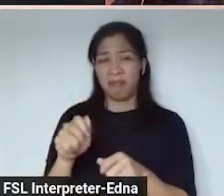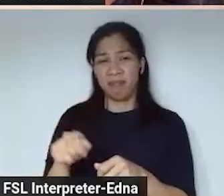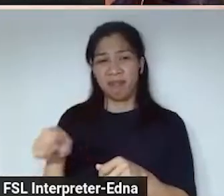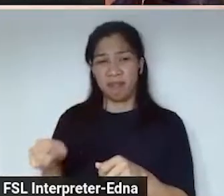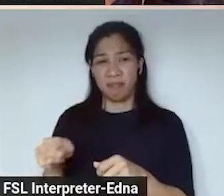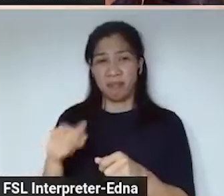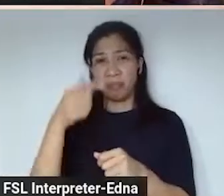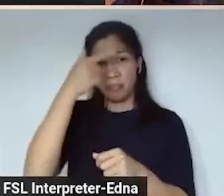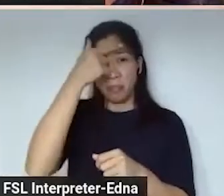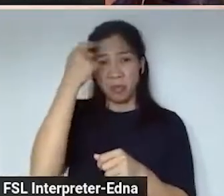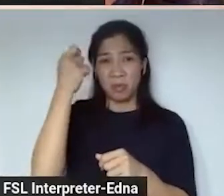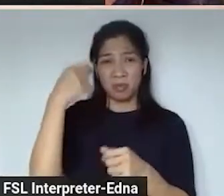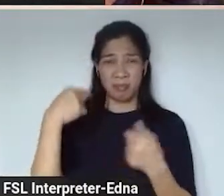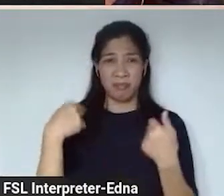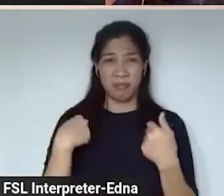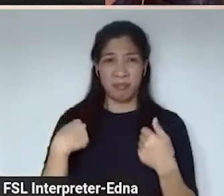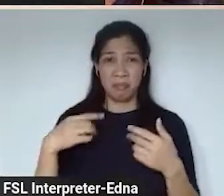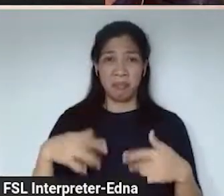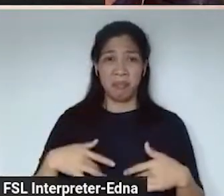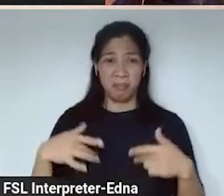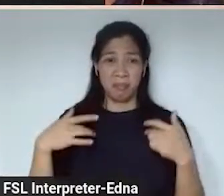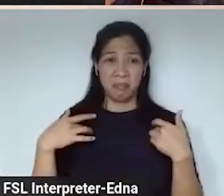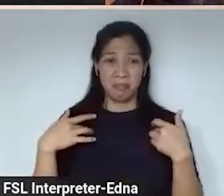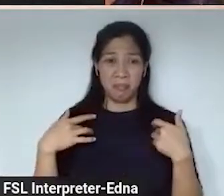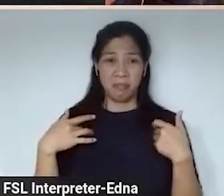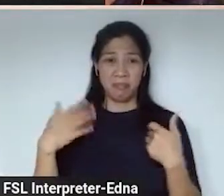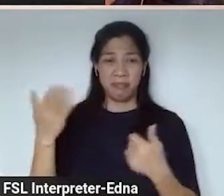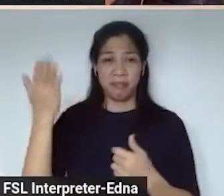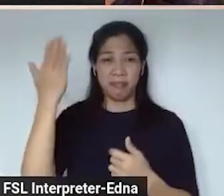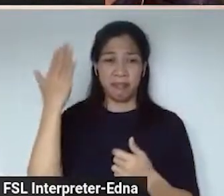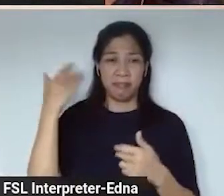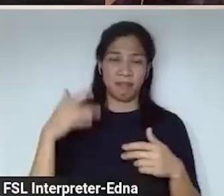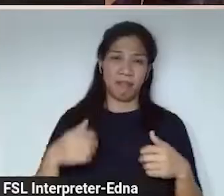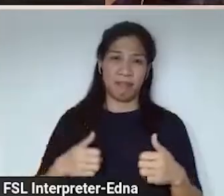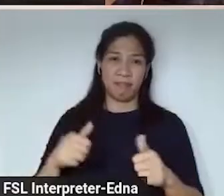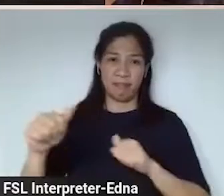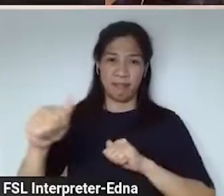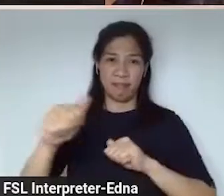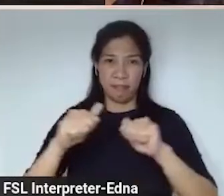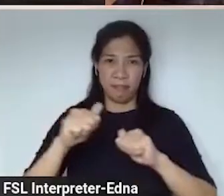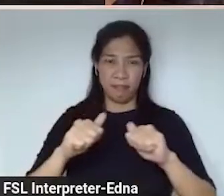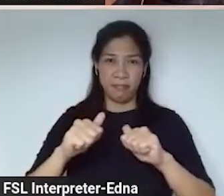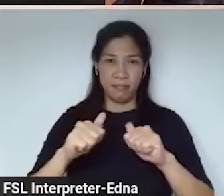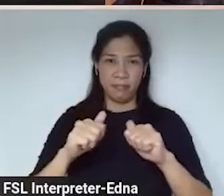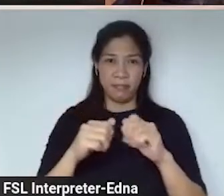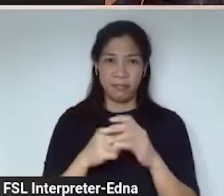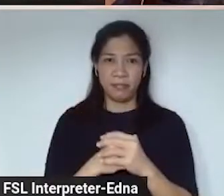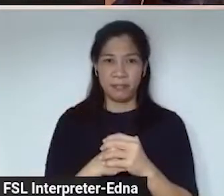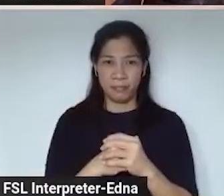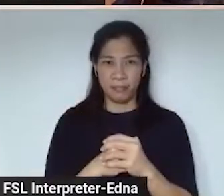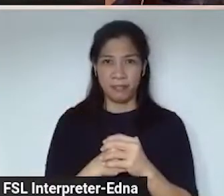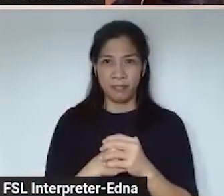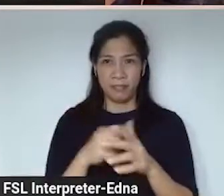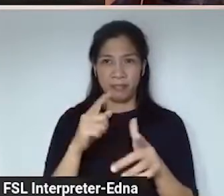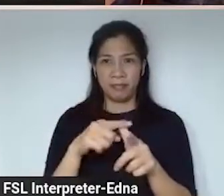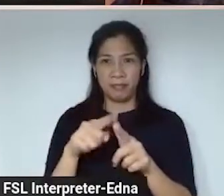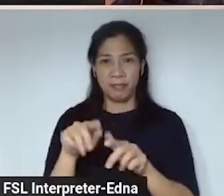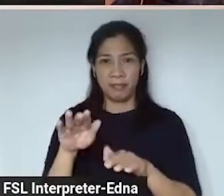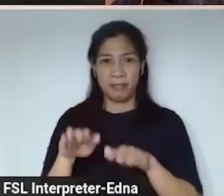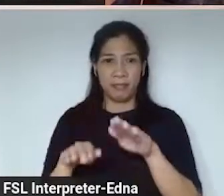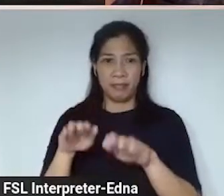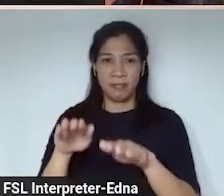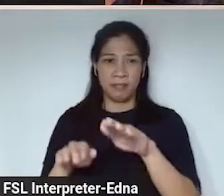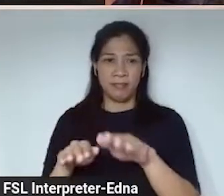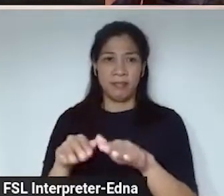need a cane, o baskon, para ako ay makalakad ng